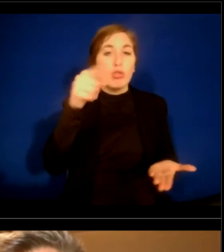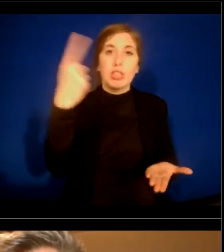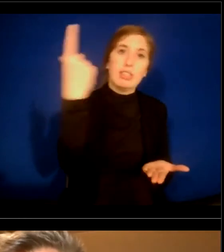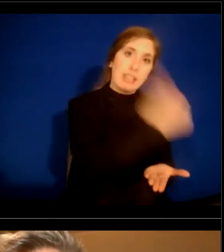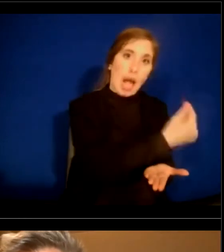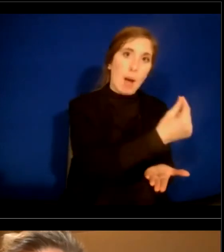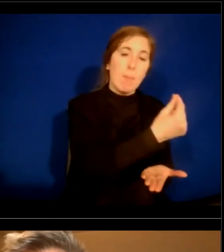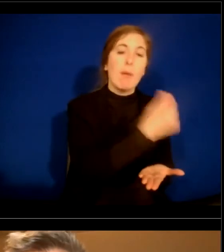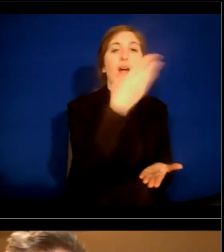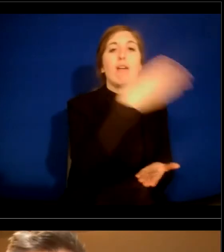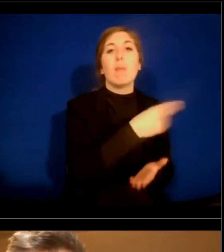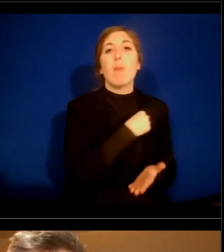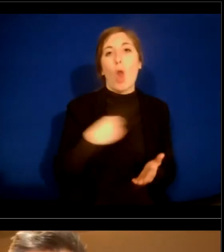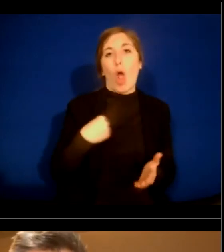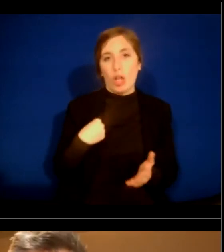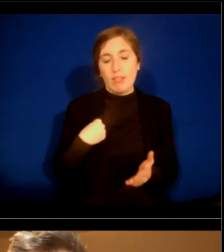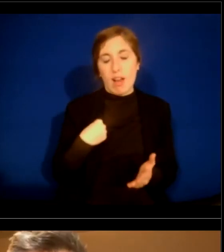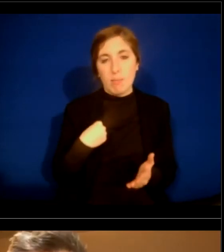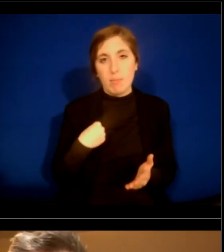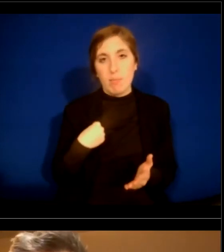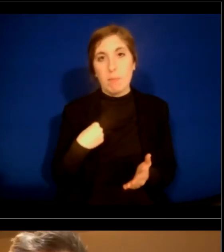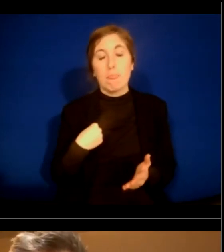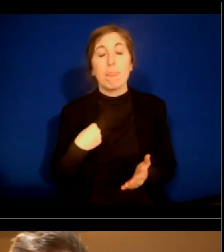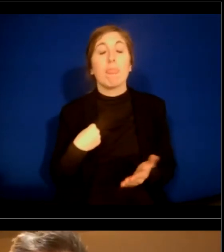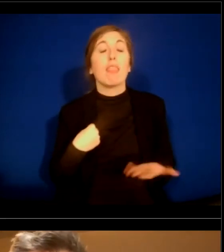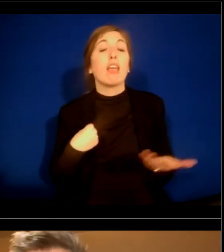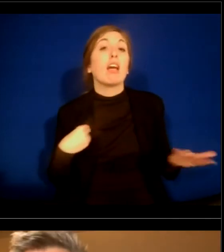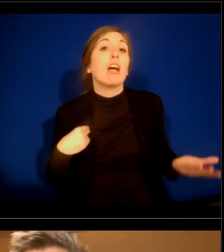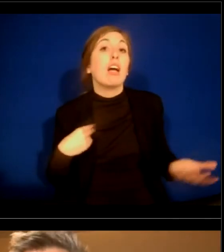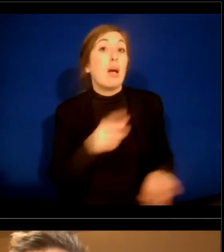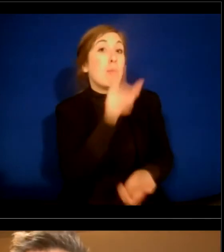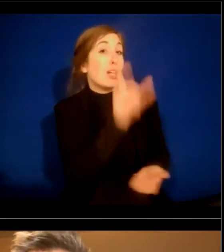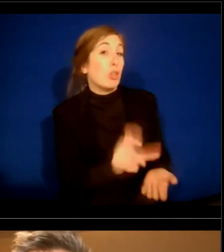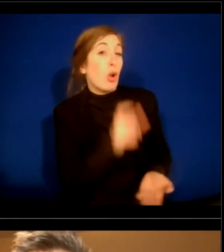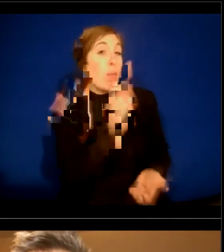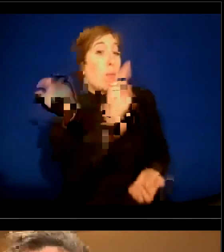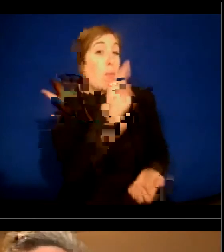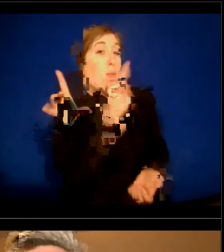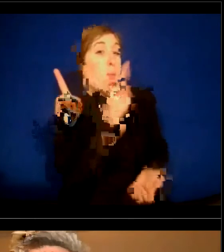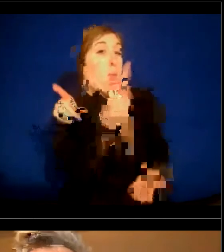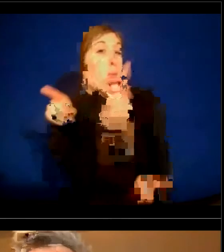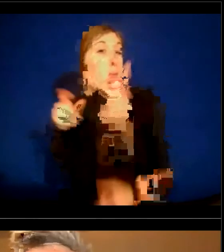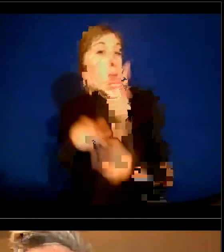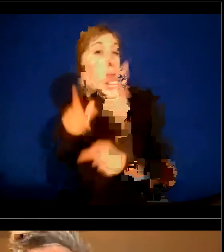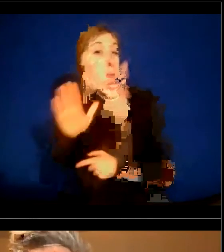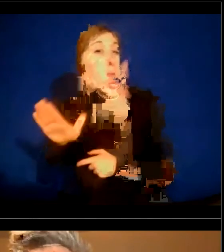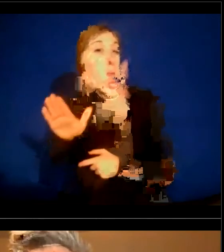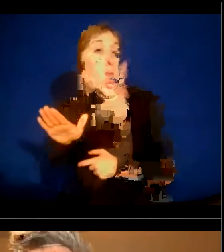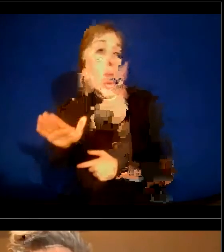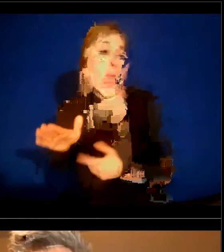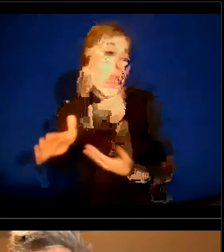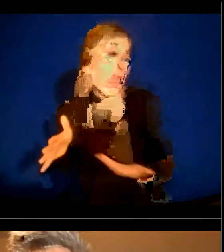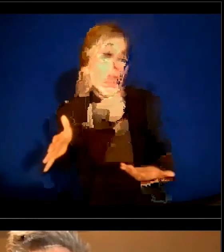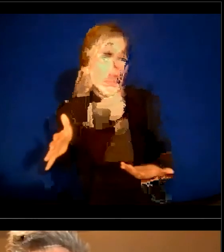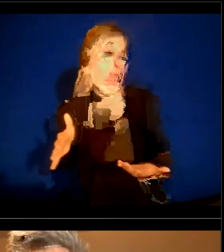realtà che si occupano di psicologia dell'emergenza, coordinata. È scappata dal Donbass. Evidentemente